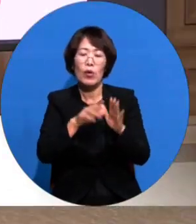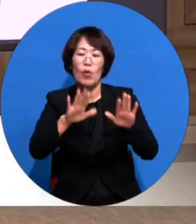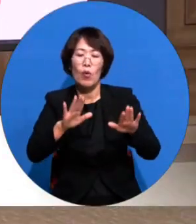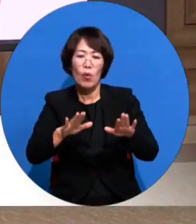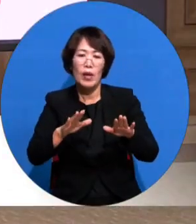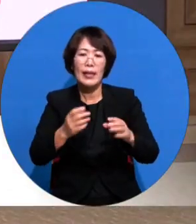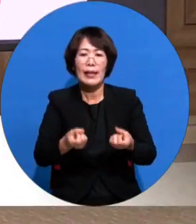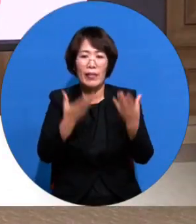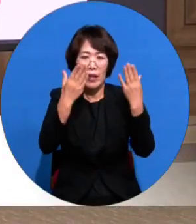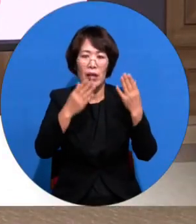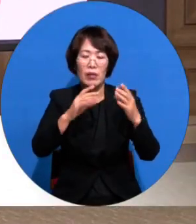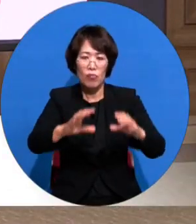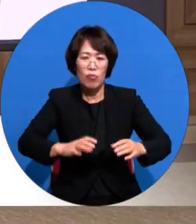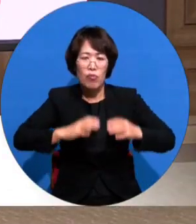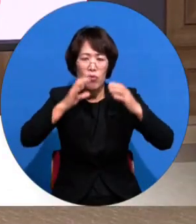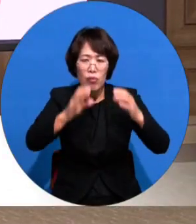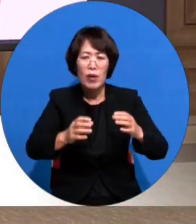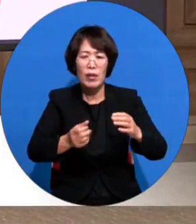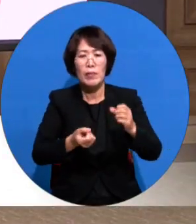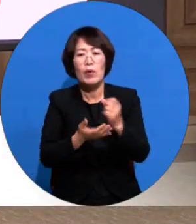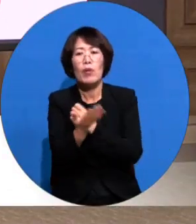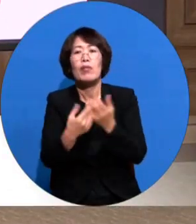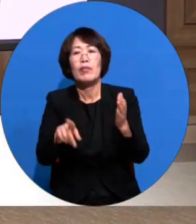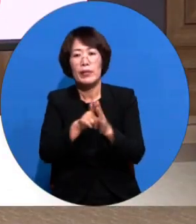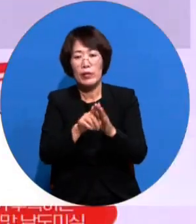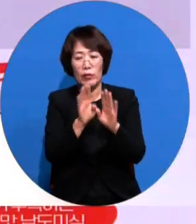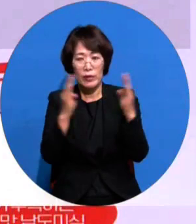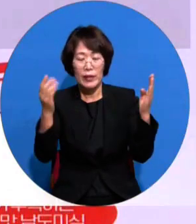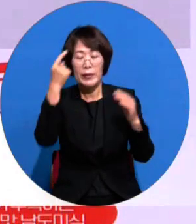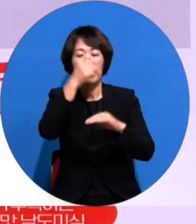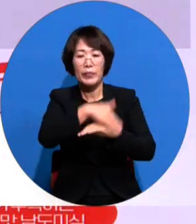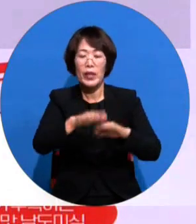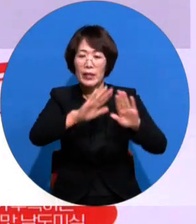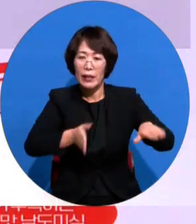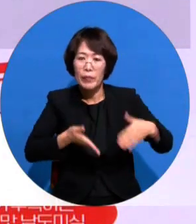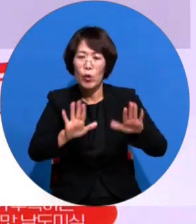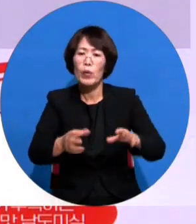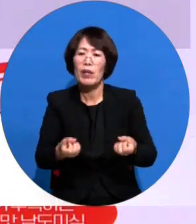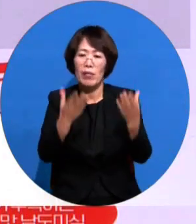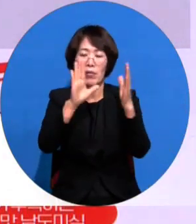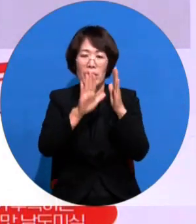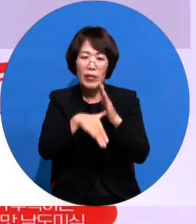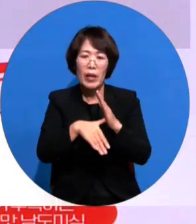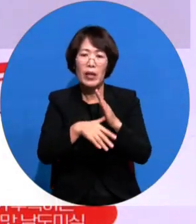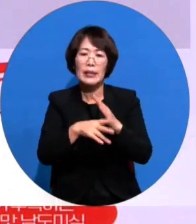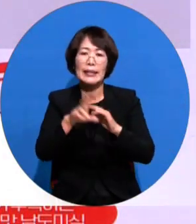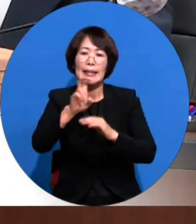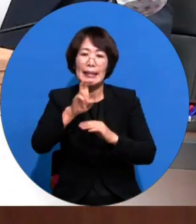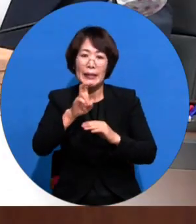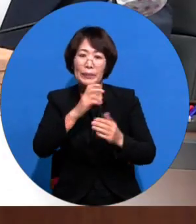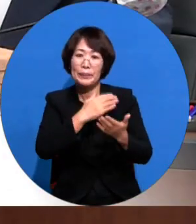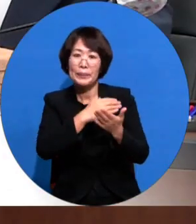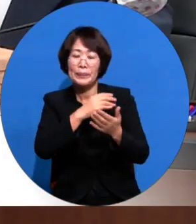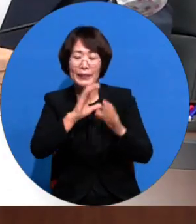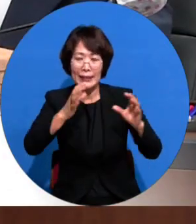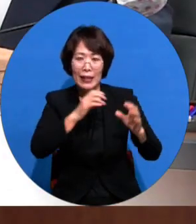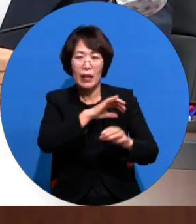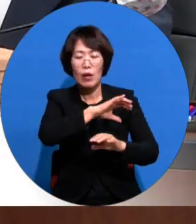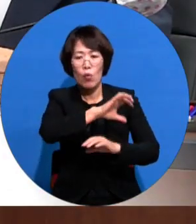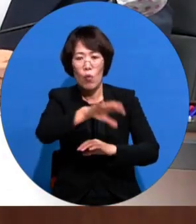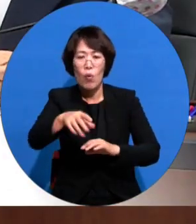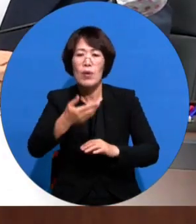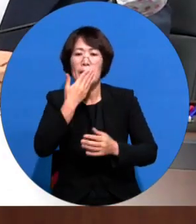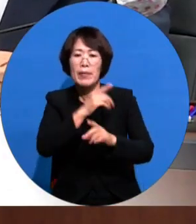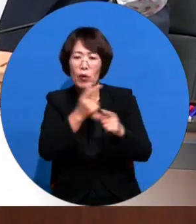큰잔치를 글로벌 축제로 개최할 예정입니다. 전라남도는 이번 행사에서 20개국 음식 문화를 체험하는